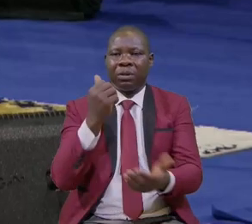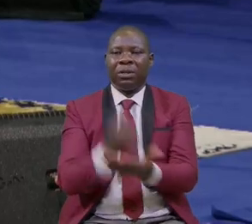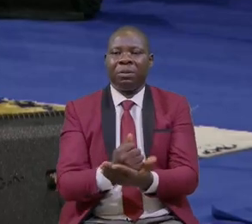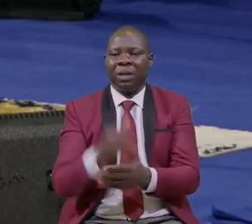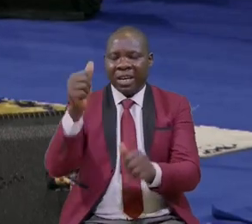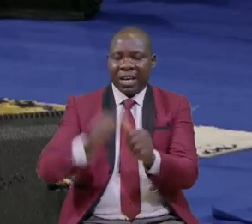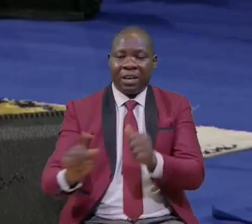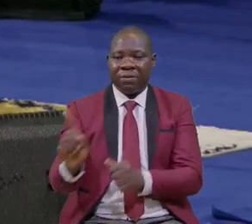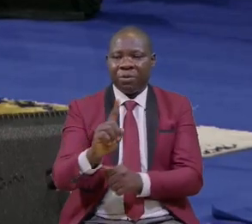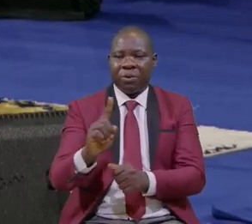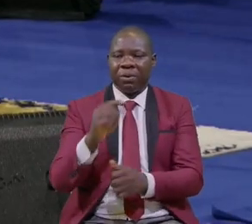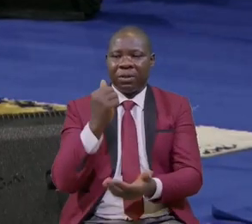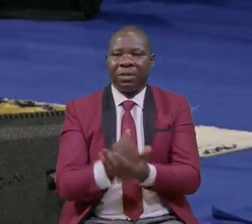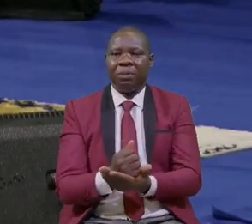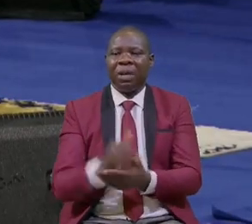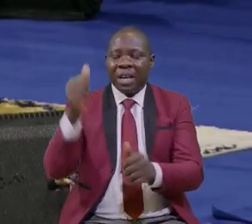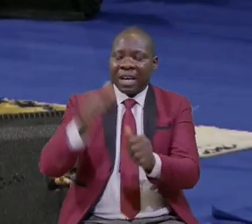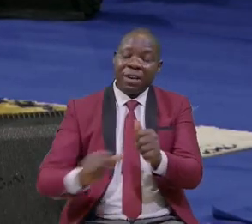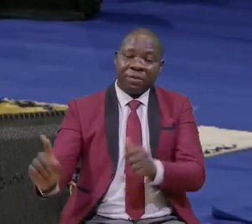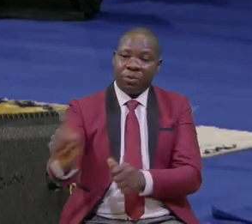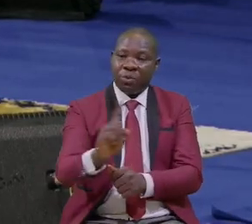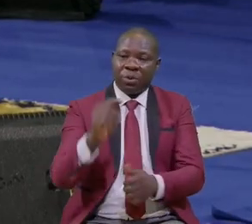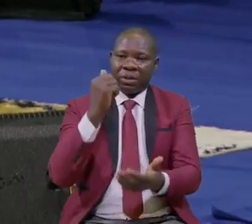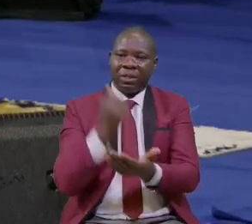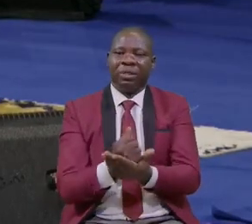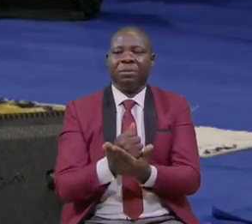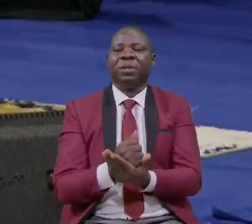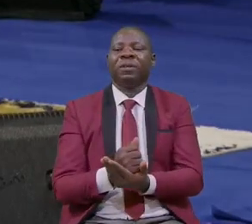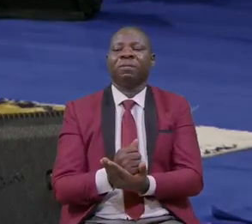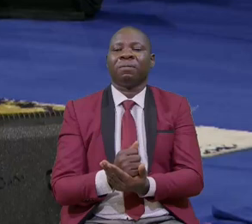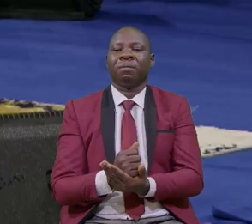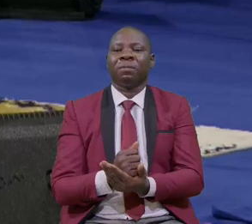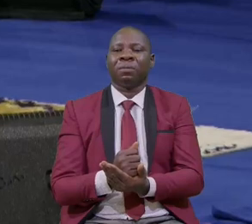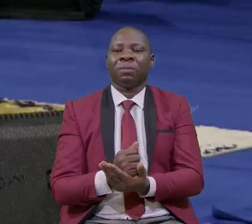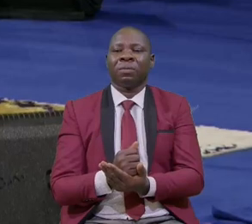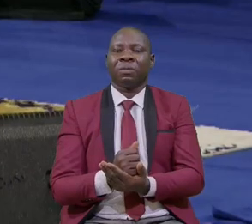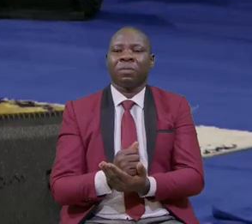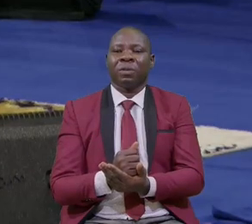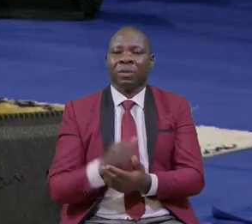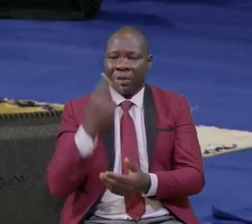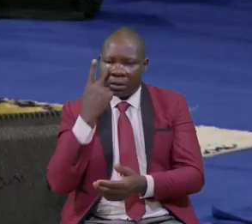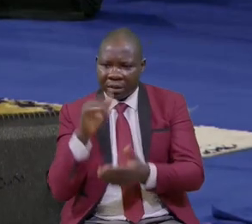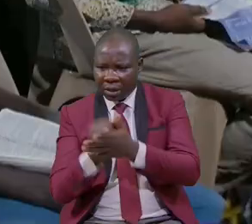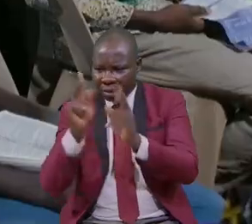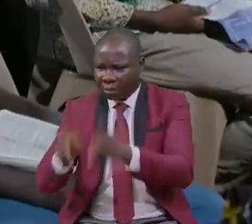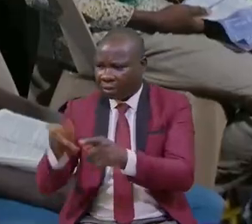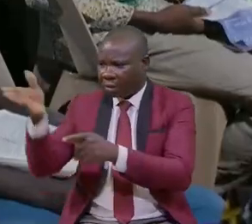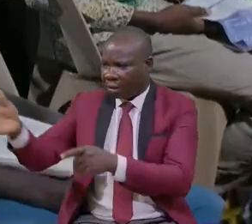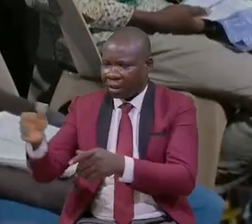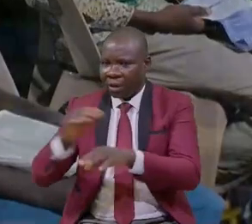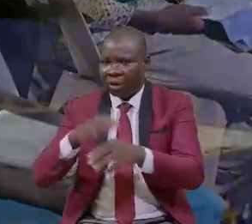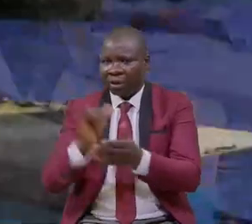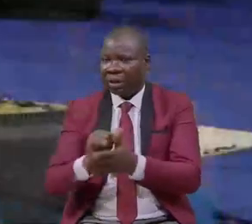guéri était guéri était guéri voyez cette personne